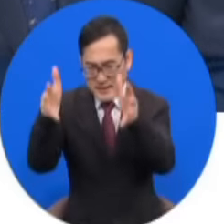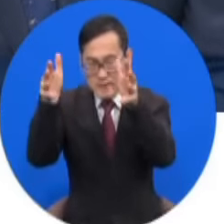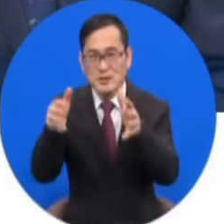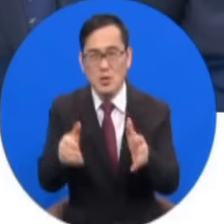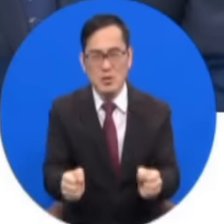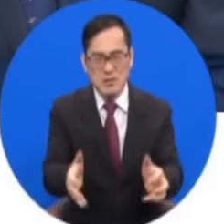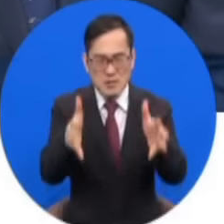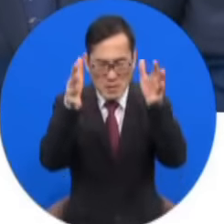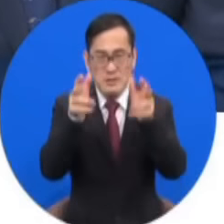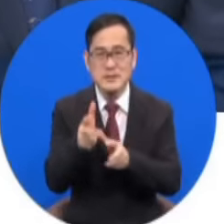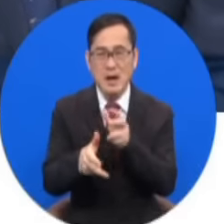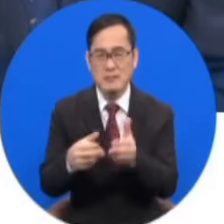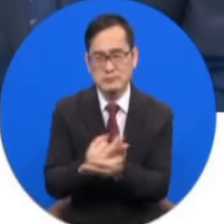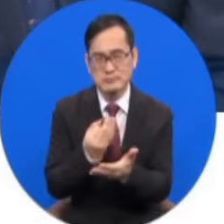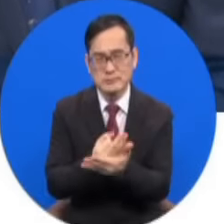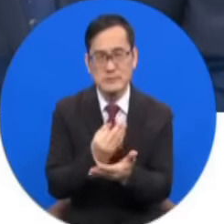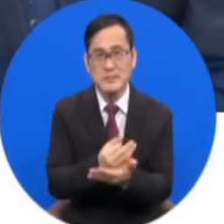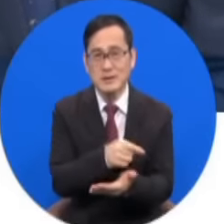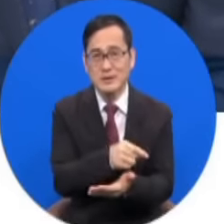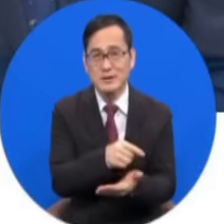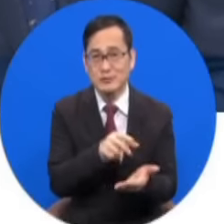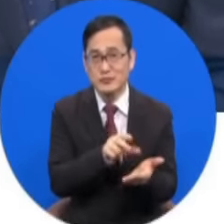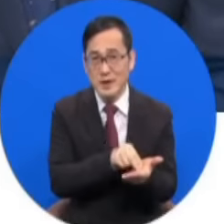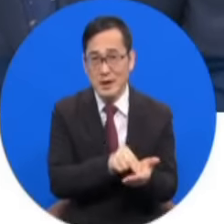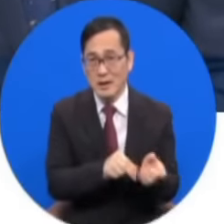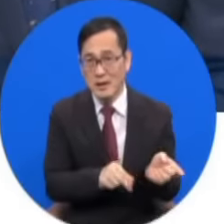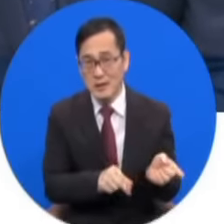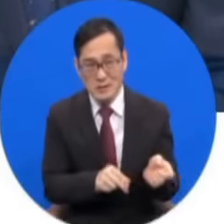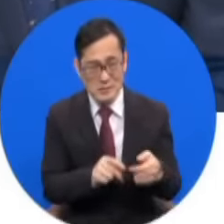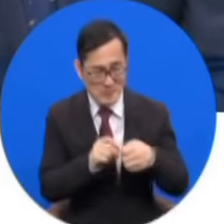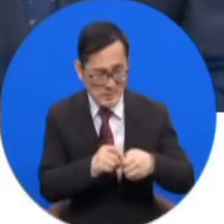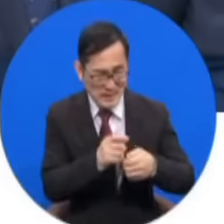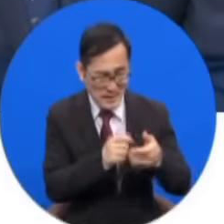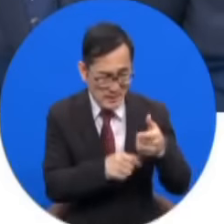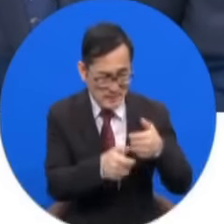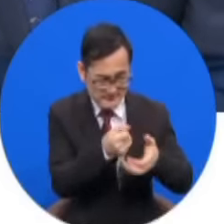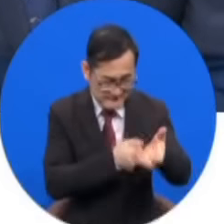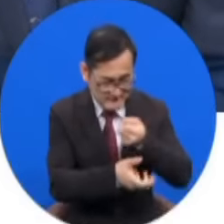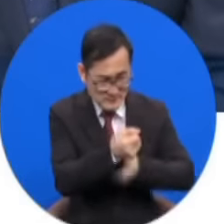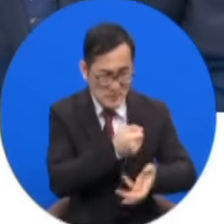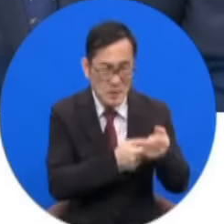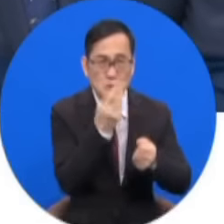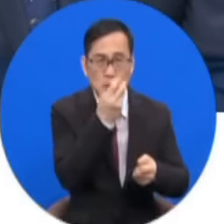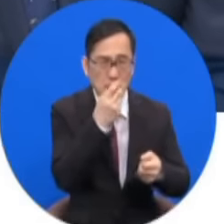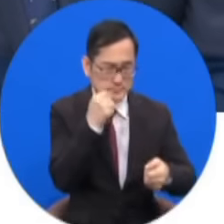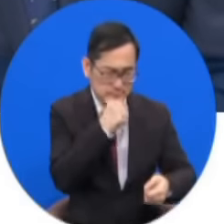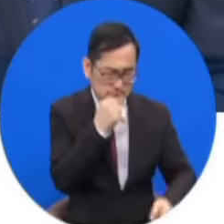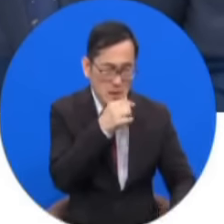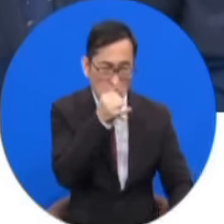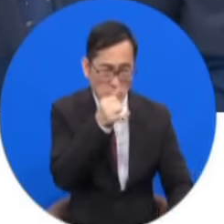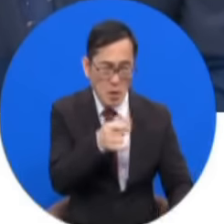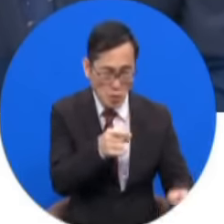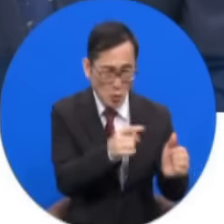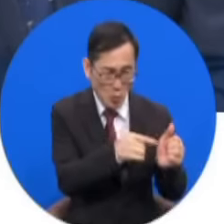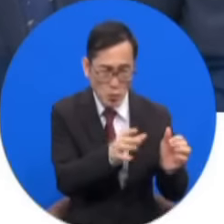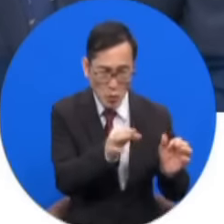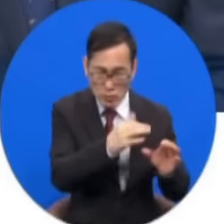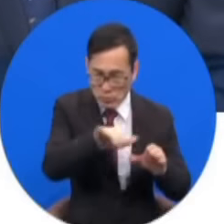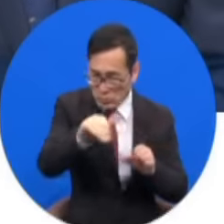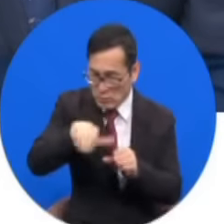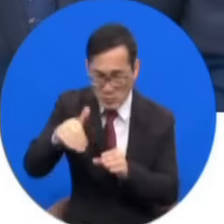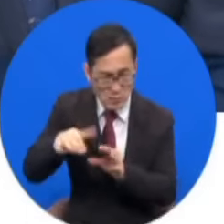관련해서 뭐 뭐이 계좌나 이런 부분이 확인이 안 됐겠습니까 그리고 주변에이 뭐 이상한 자금흐름도 확인이 안 됐겠습니까